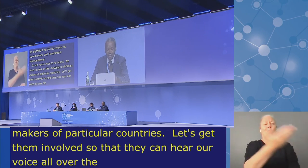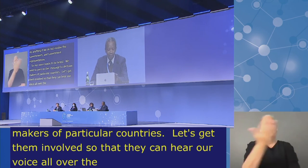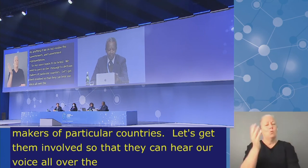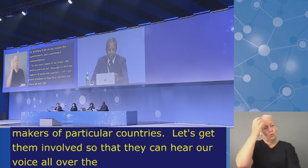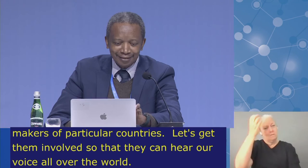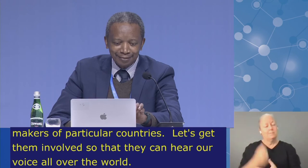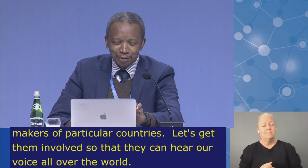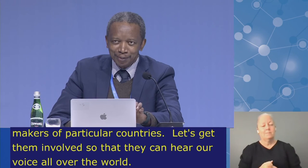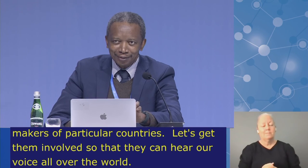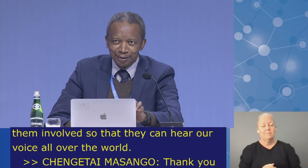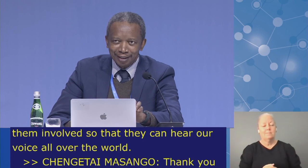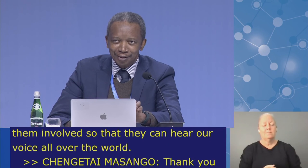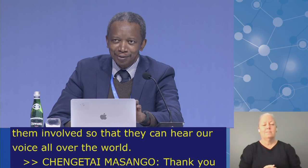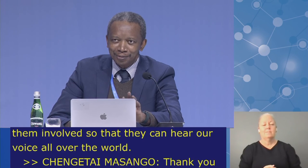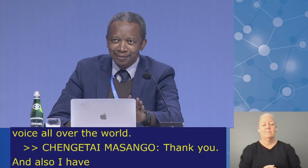интернет.